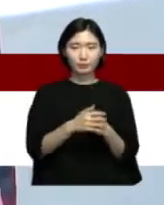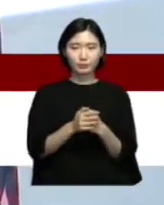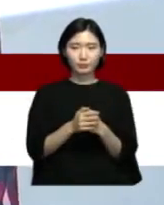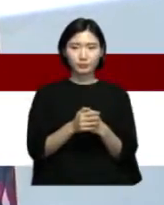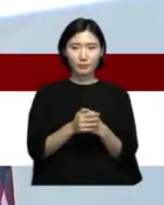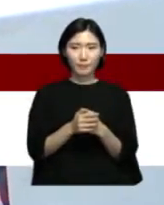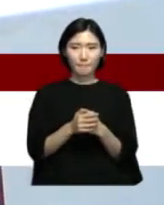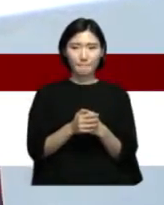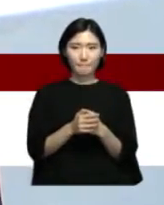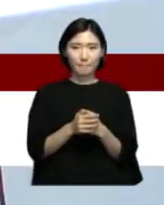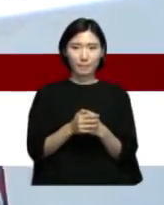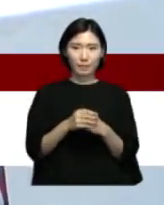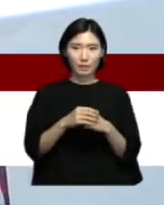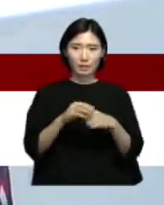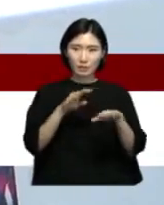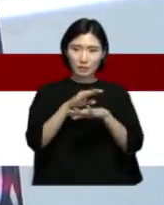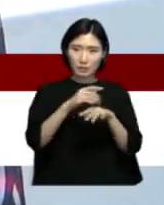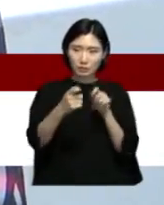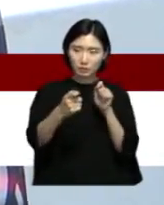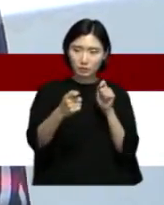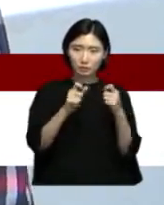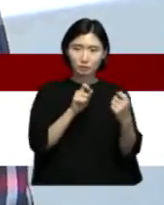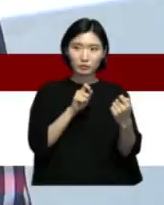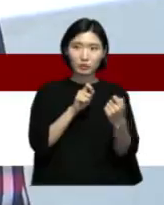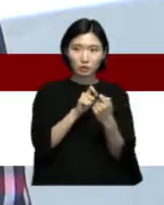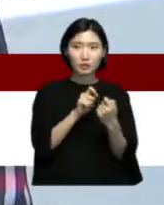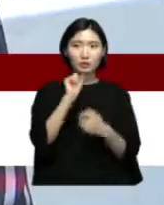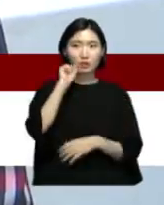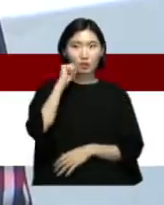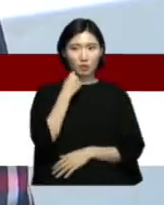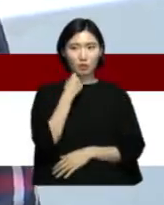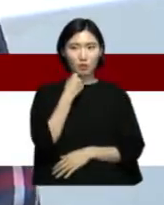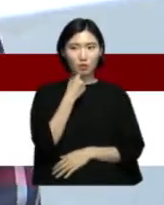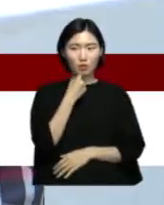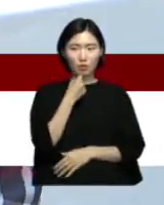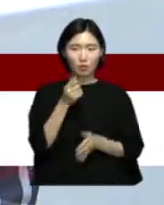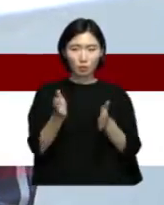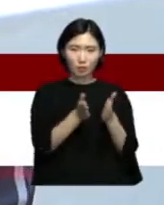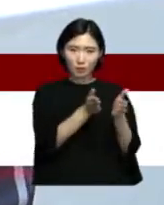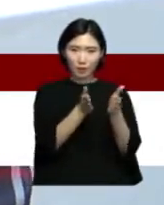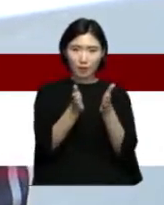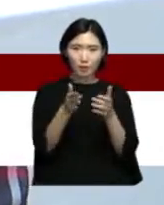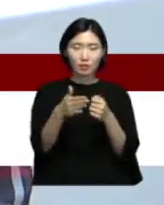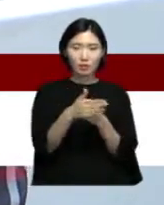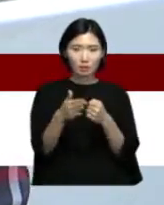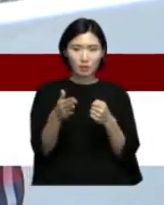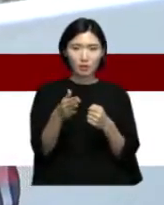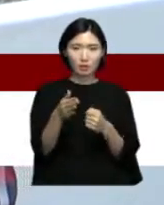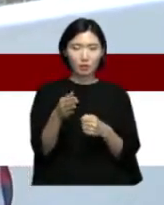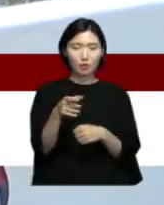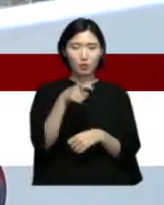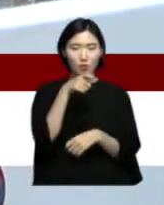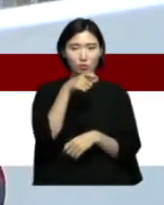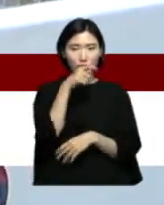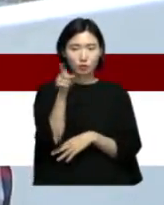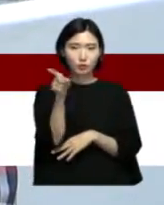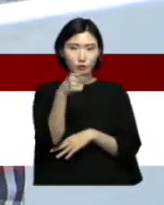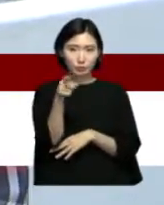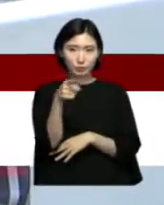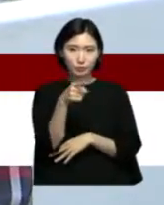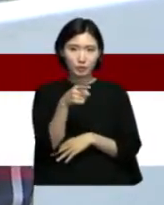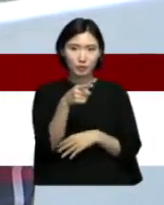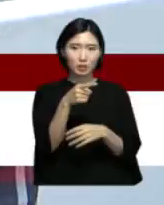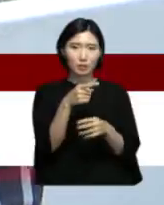아랫동네는 차량 접근이 거의 안 됩니다. 도로가 좁아서 불자동차나 구급차 같은 것이 접근이